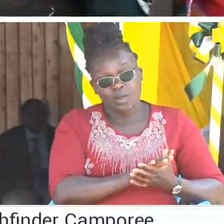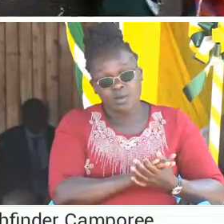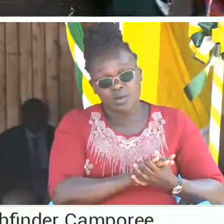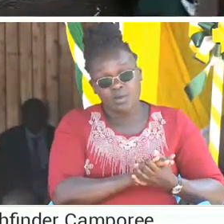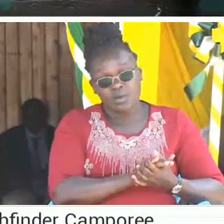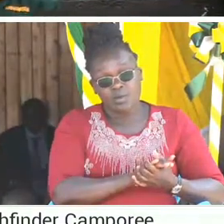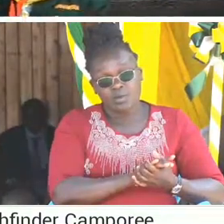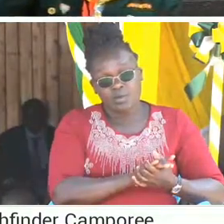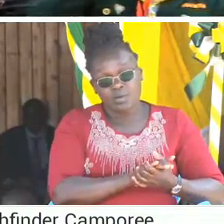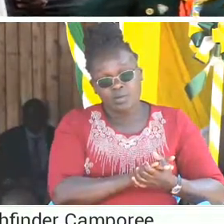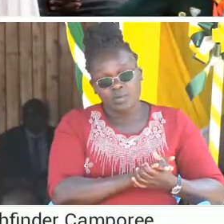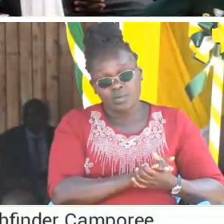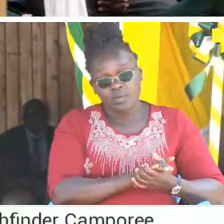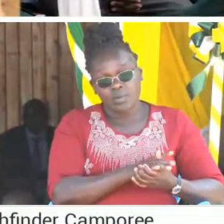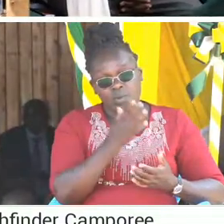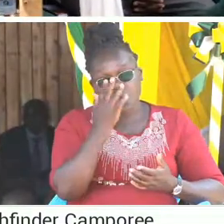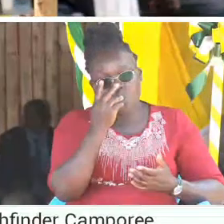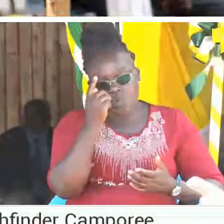viwanja hivi mpaka leo,